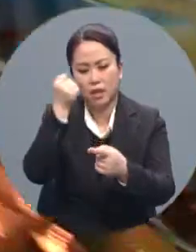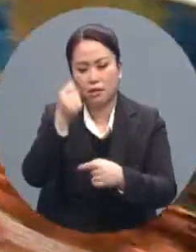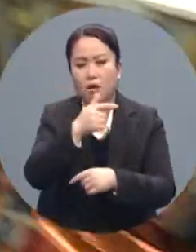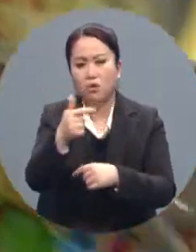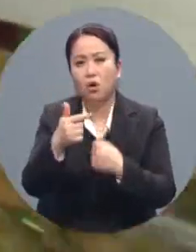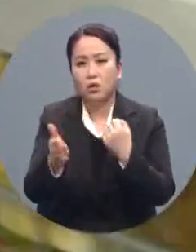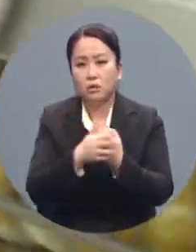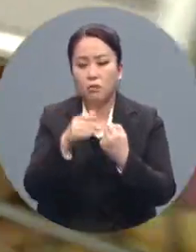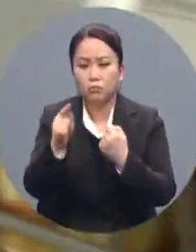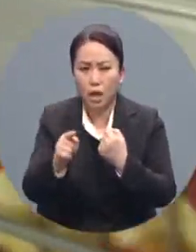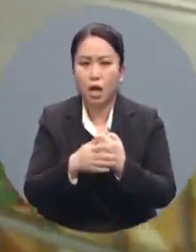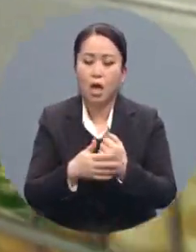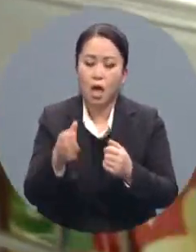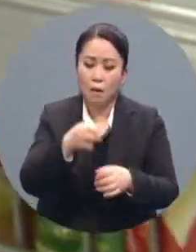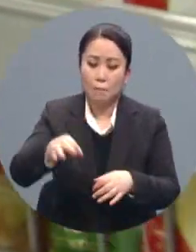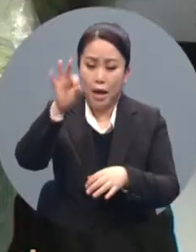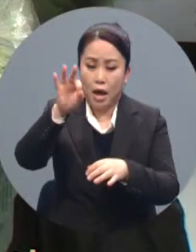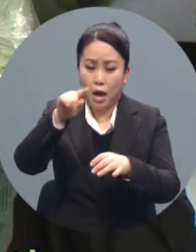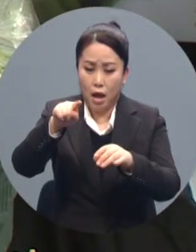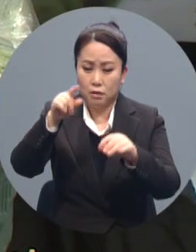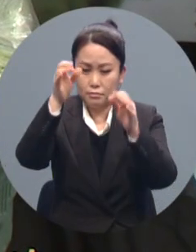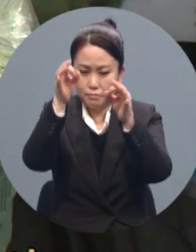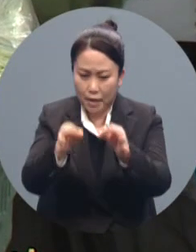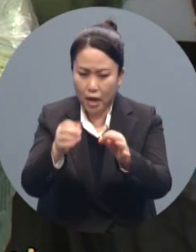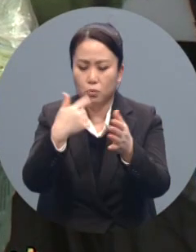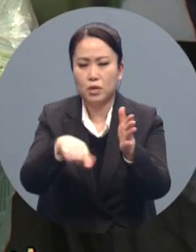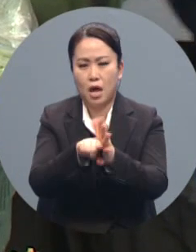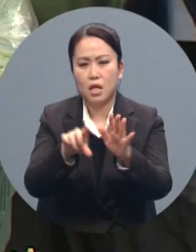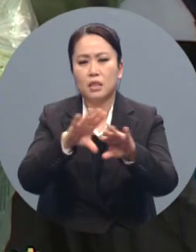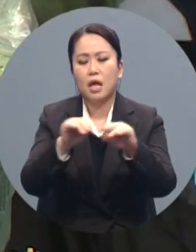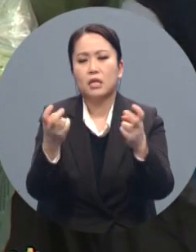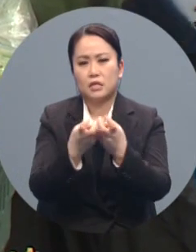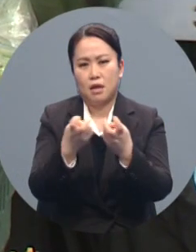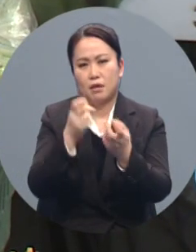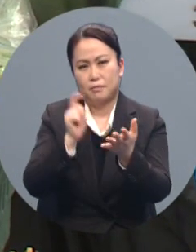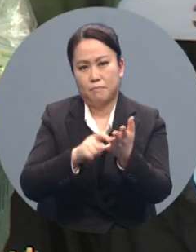폭등을 잡기 위한 특단의 대책이 시급한 상황입니다. MBC 뉴스 박준호입니다.